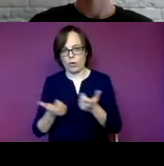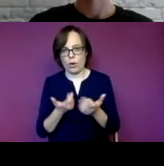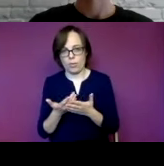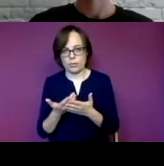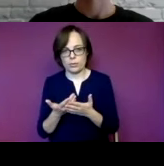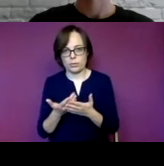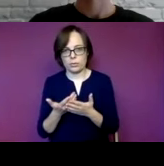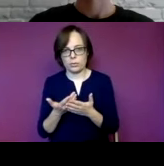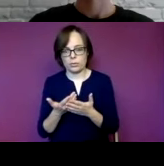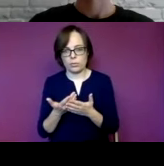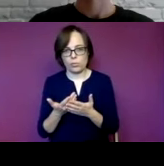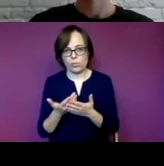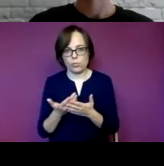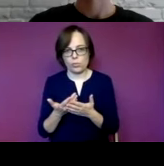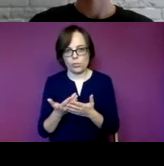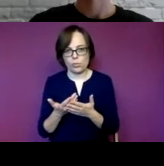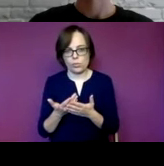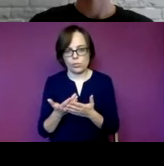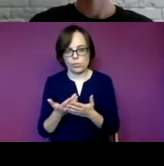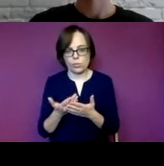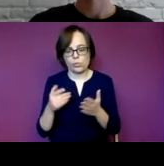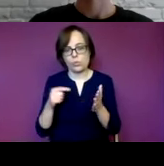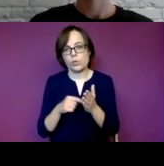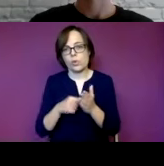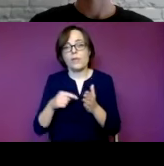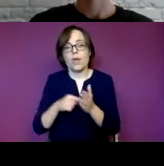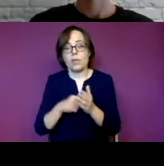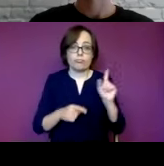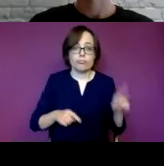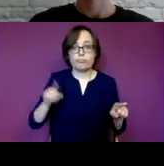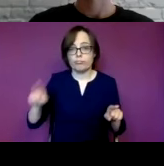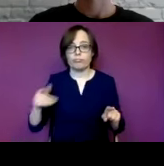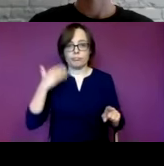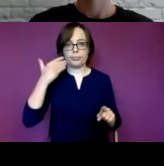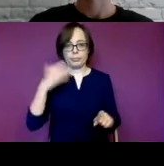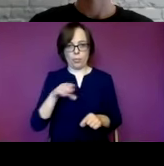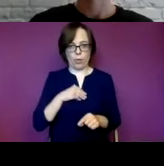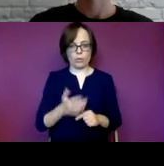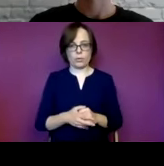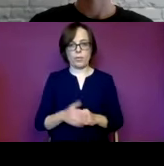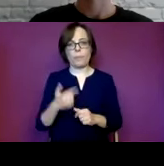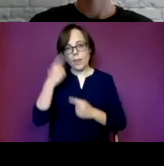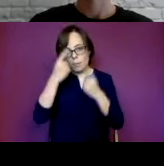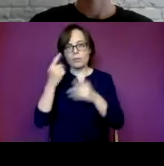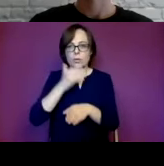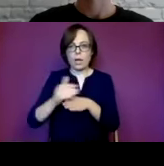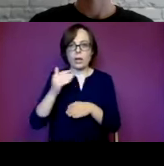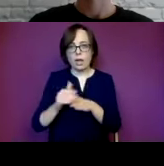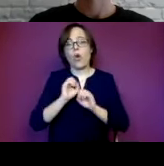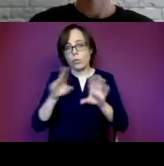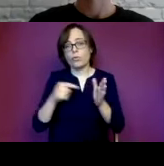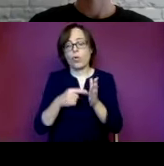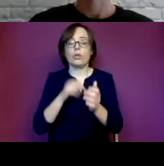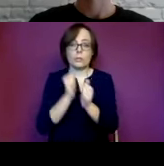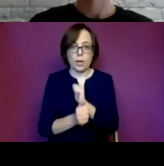wyraźniej wybrzmieć. I no, myślę, że w dalszym ciągu, mimo że to się na szczęście zmienia, pokutuje trochę na wsi takie